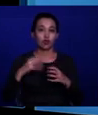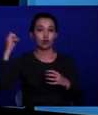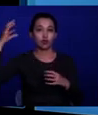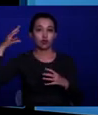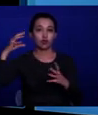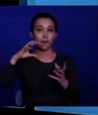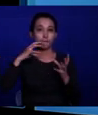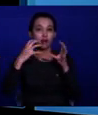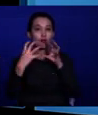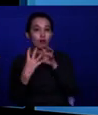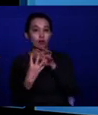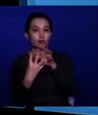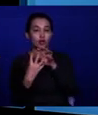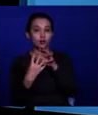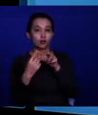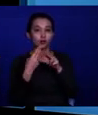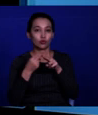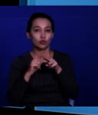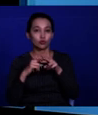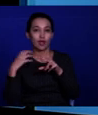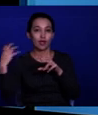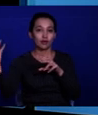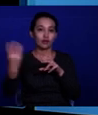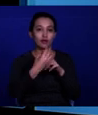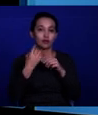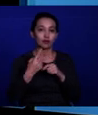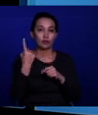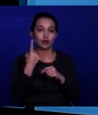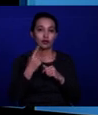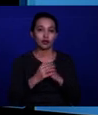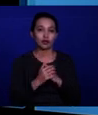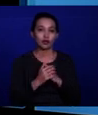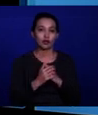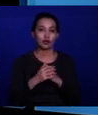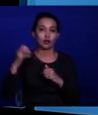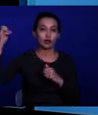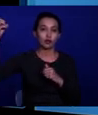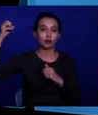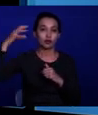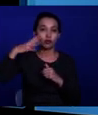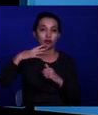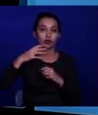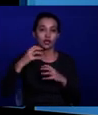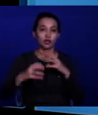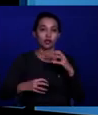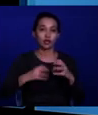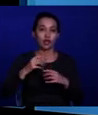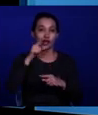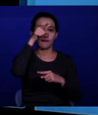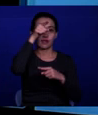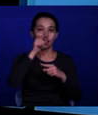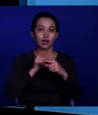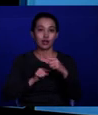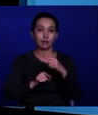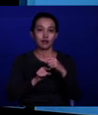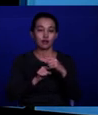aylanadi. Quyidagi to'r holatni ko'rib chiqaylik. Birinchi holat. Quyosh nurlari yer ekvatorining